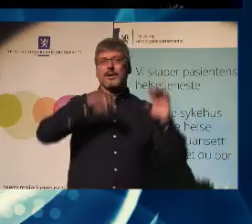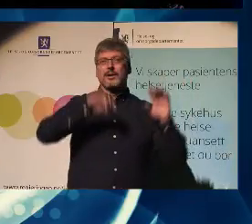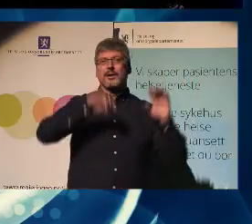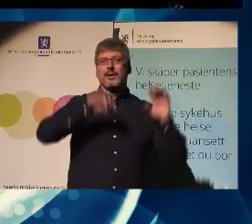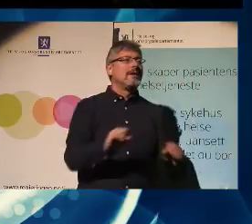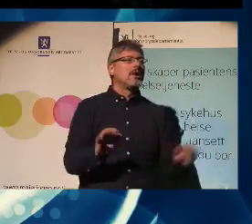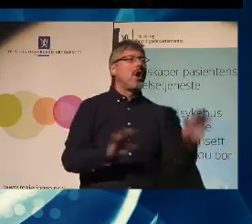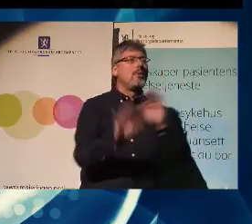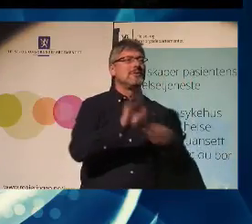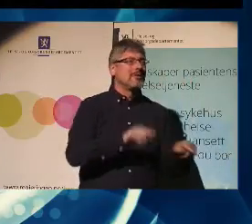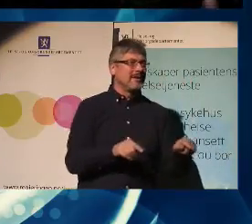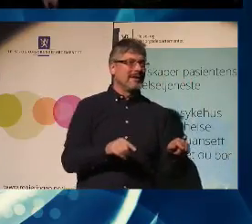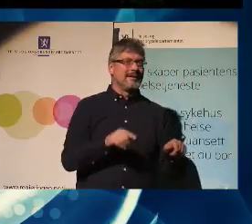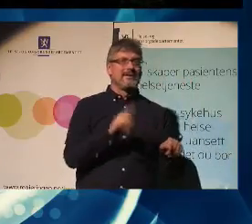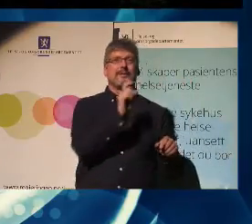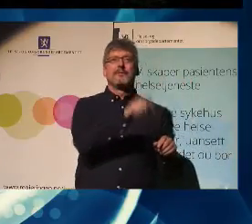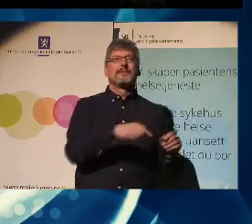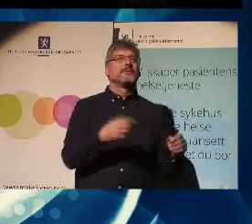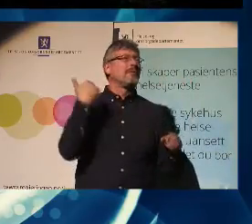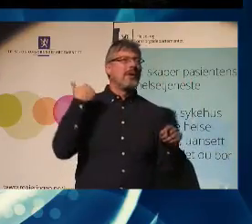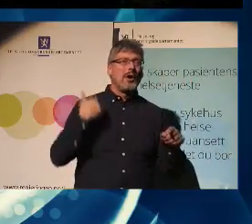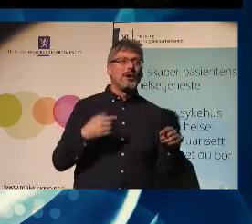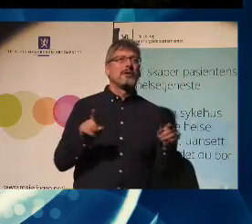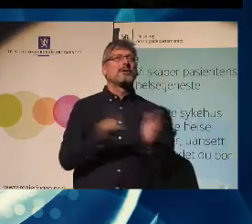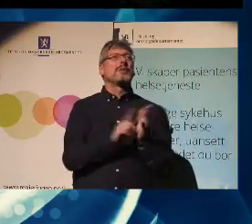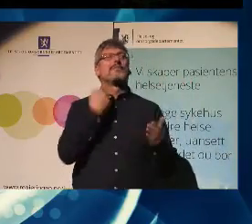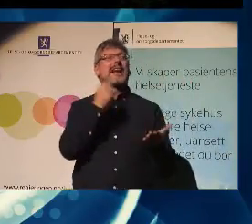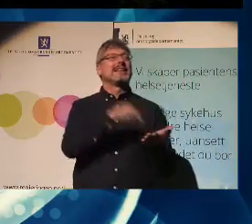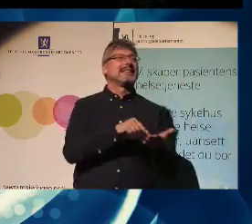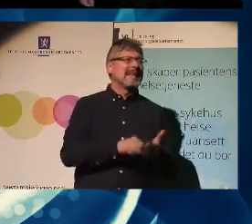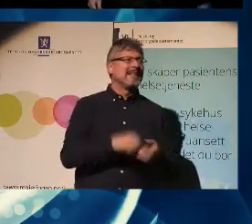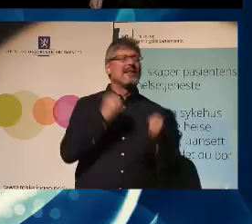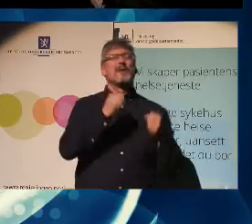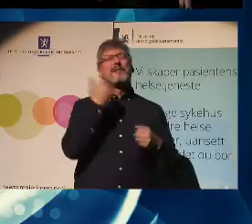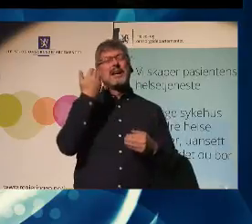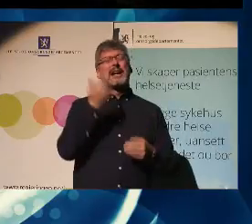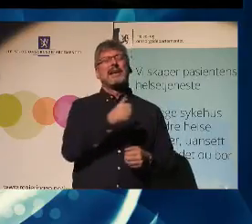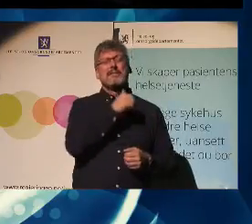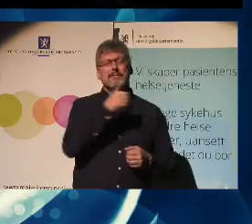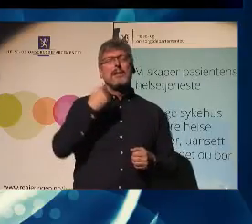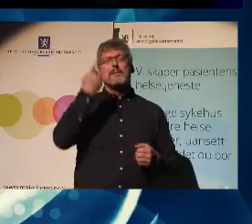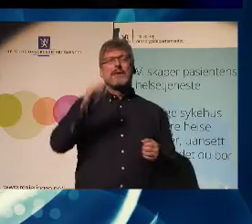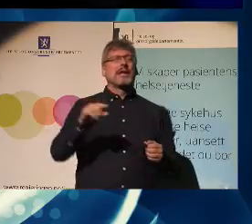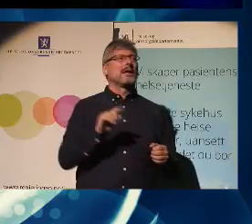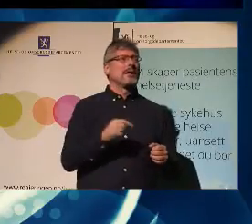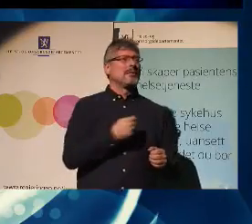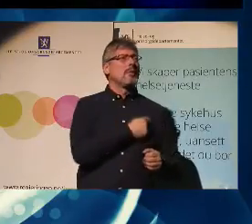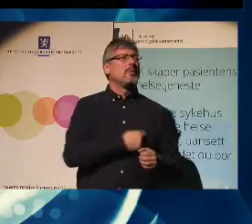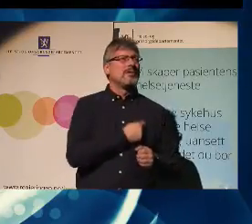Og samtidig så må du være på begge steder. Vi må være kjempegode på det profesjonelle,